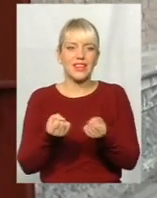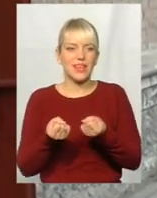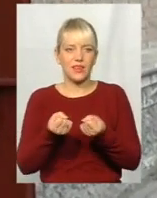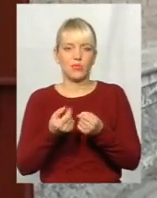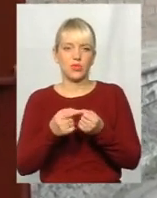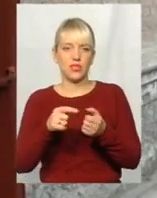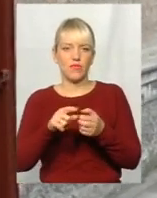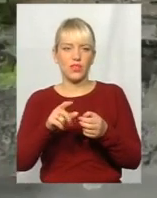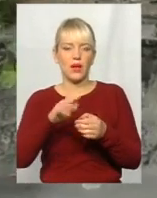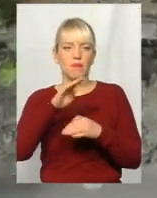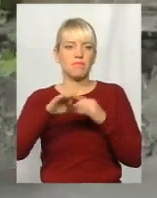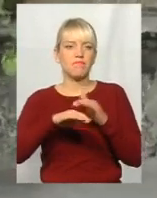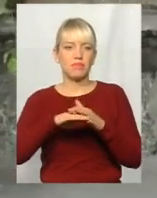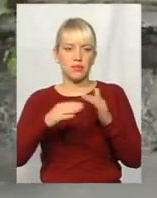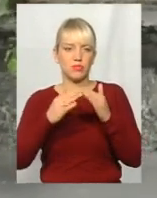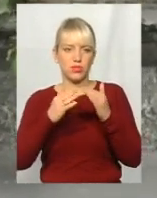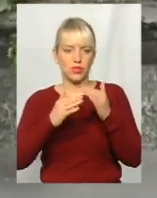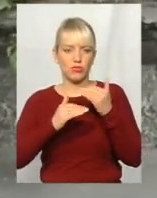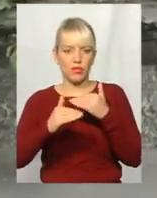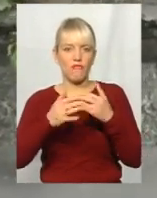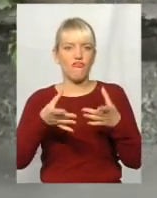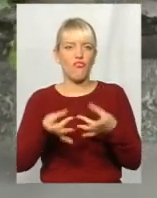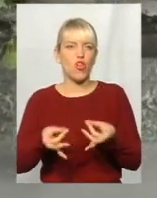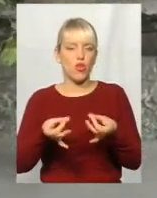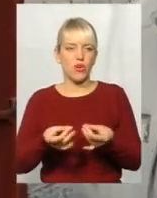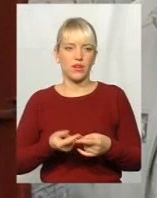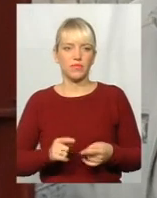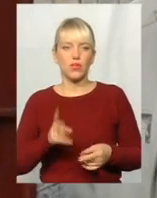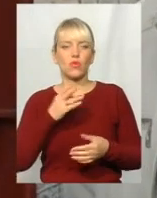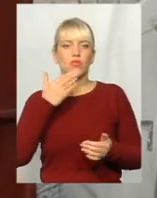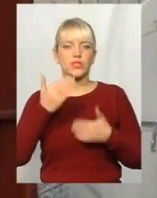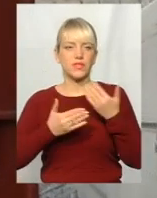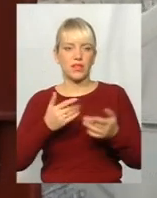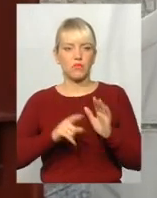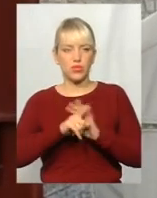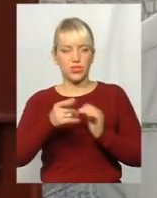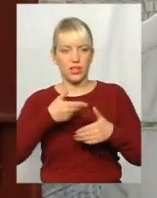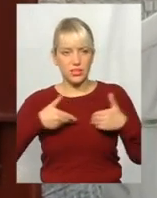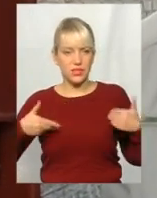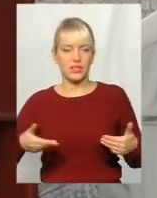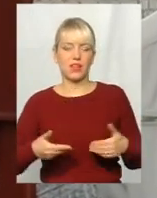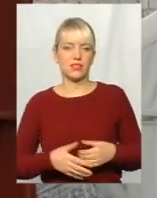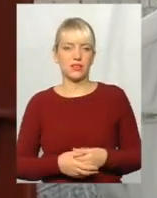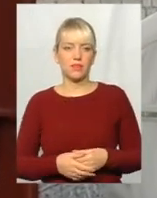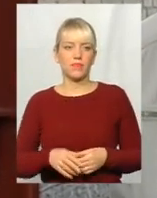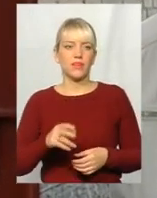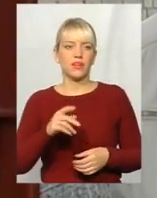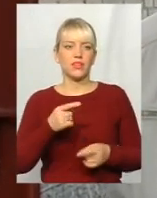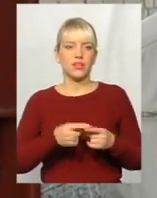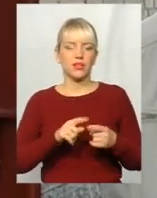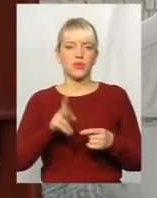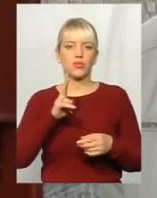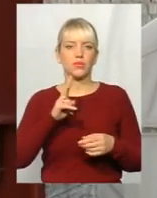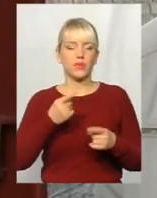під під'їзд. І от волога... До кого звертатися, щоб все ж таки з'явилась? Ну, починати з нас. Починати з нас, як перша інстанція, з якою